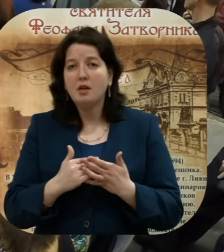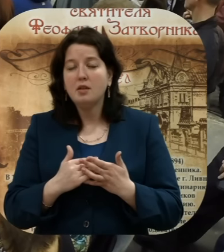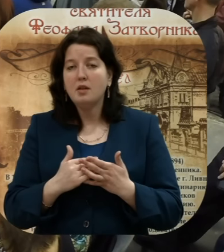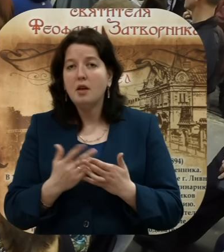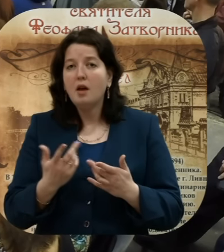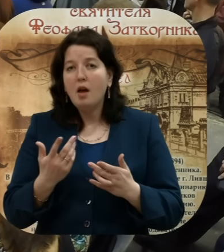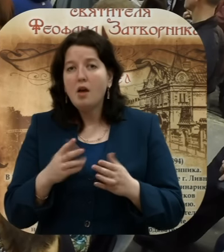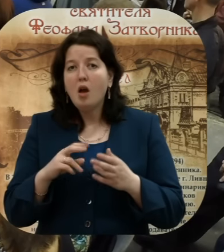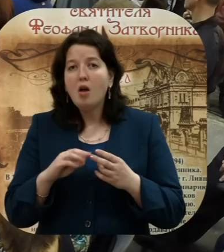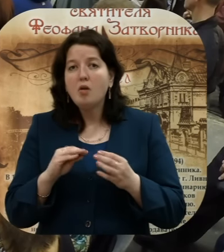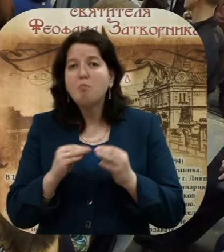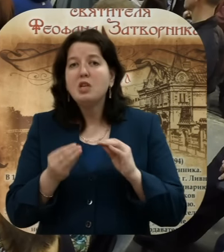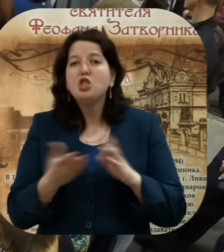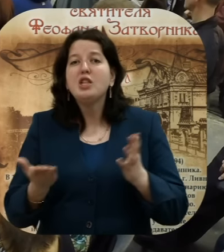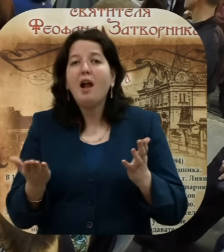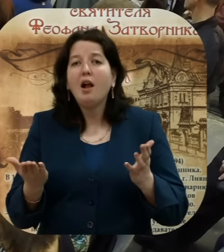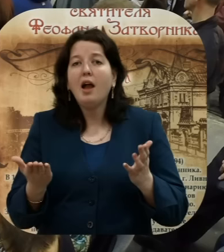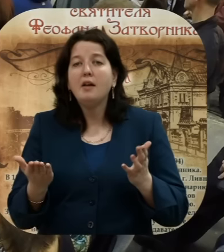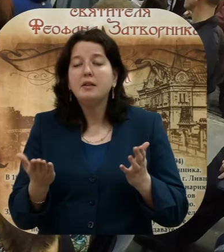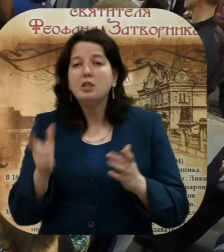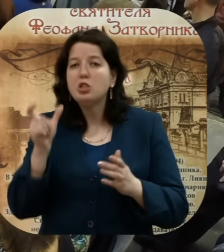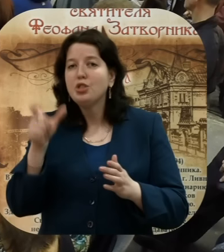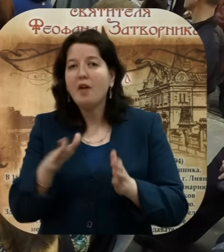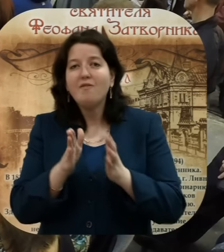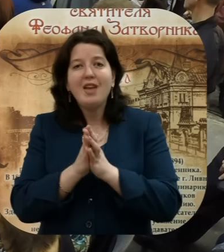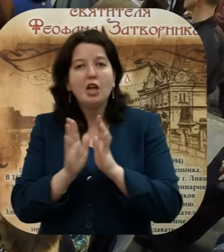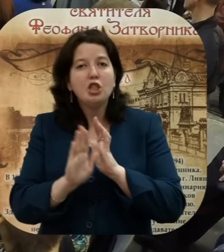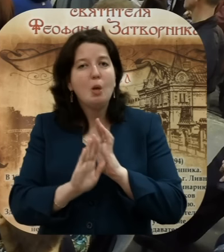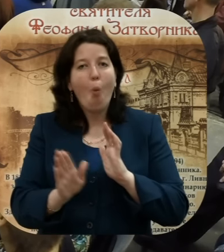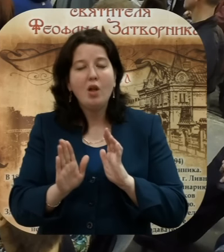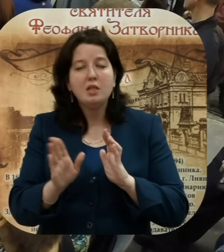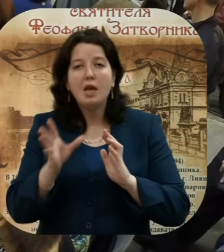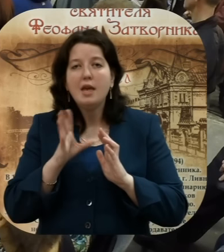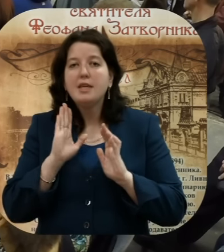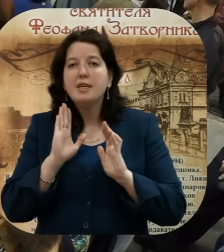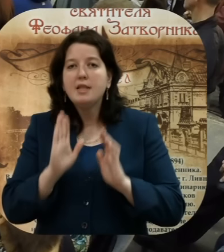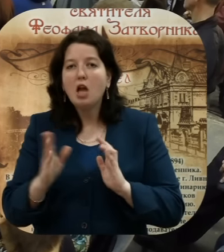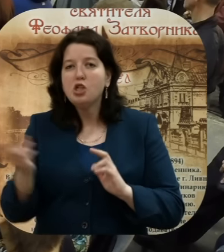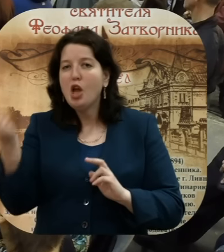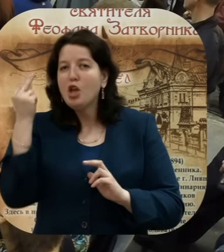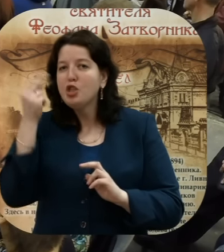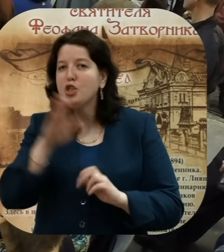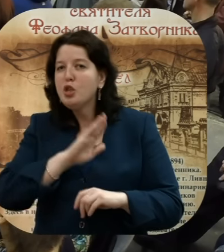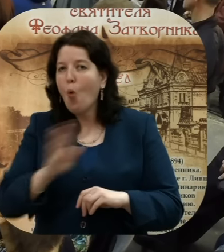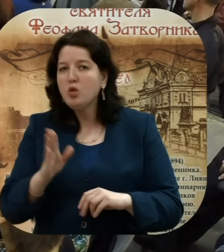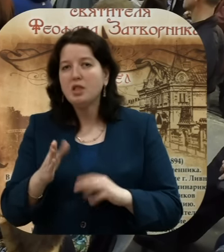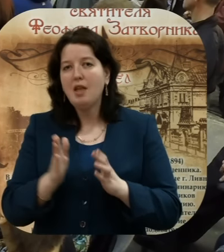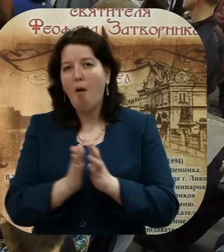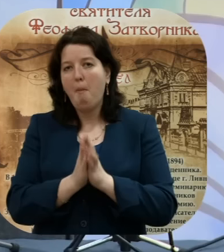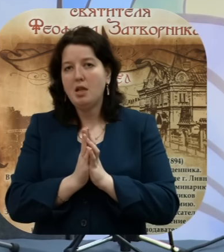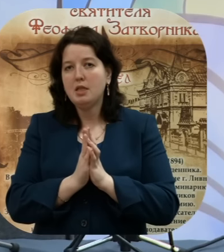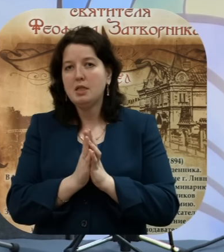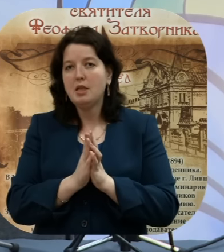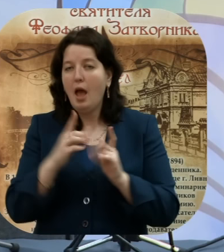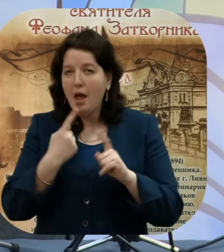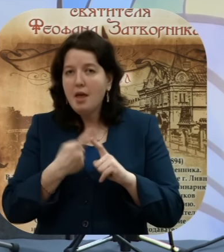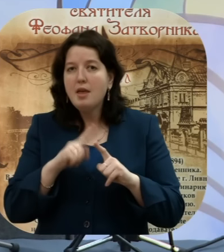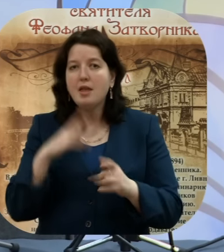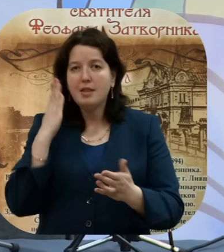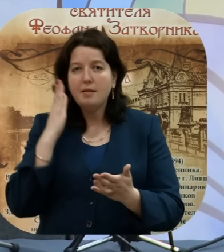Причина – не молимся и не учимся молиться. Вот беда какая.